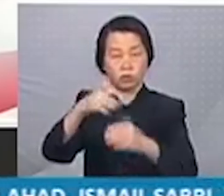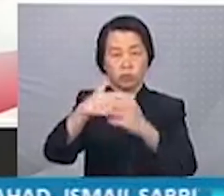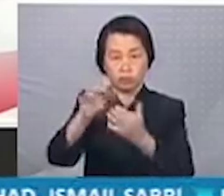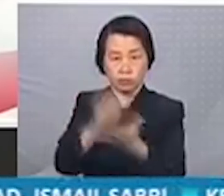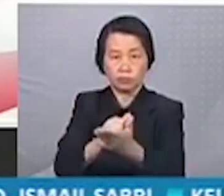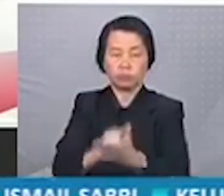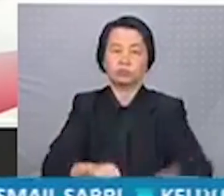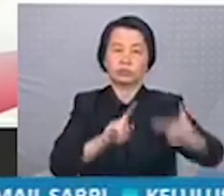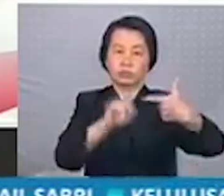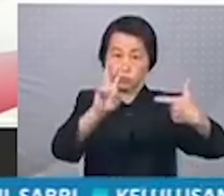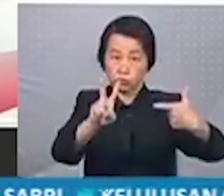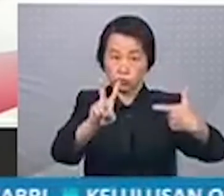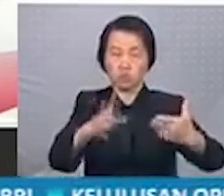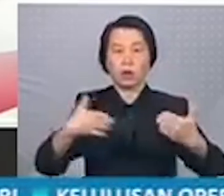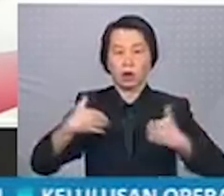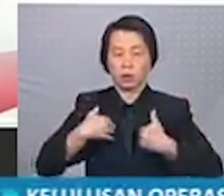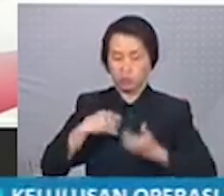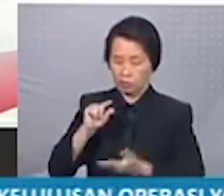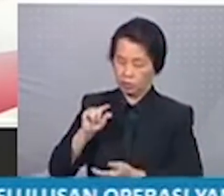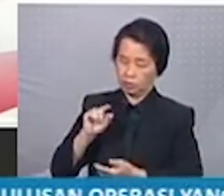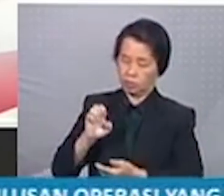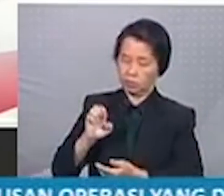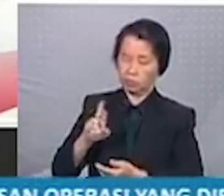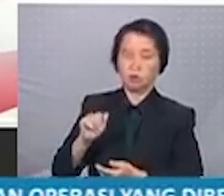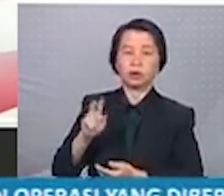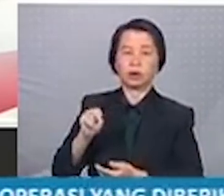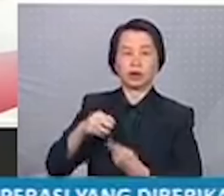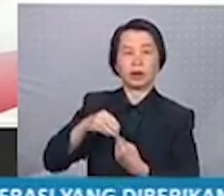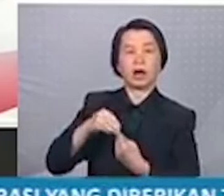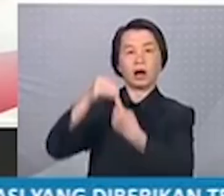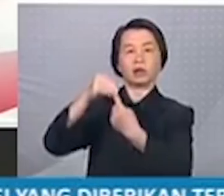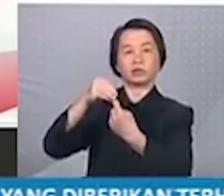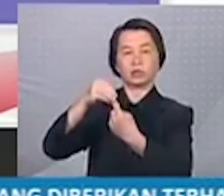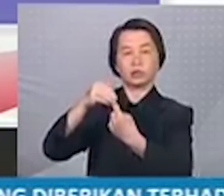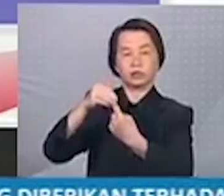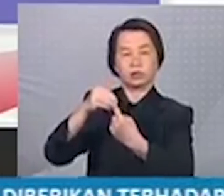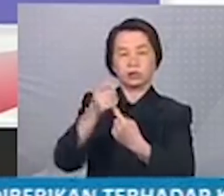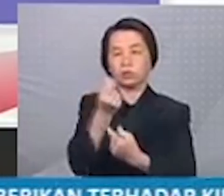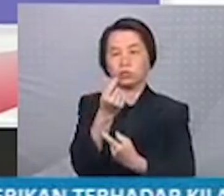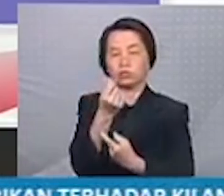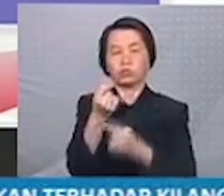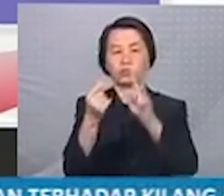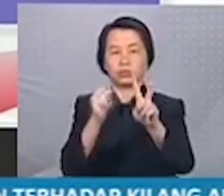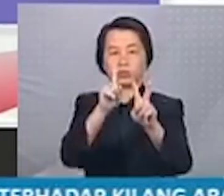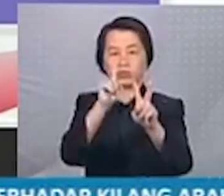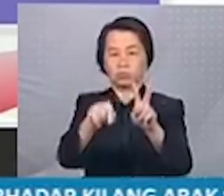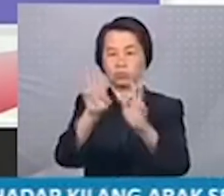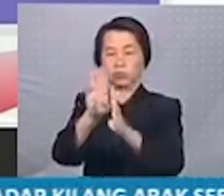kedua mewujudkan greenhost prihatin berjumlah 21